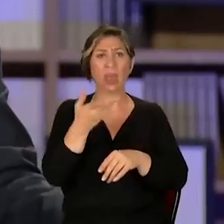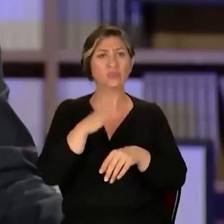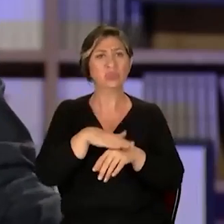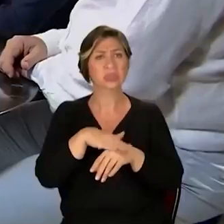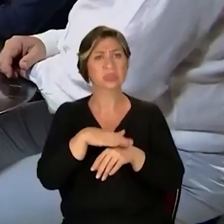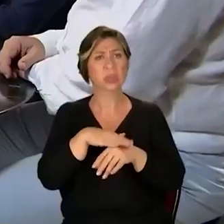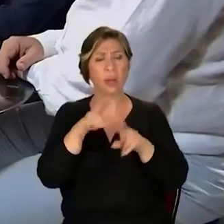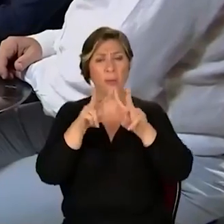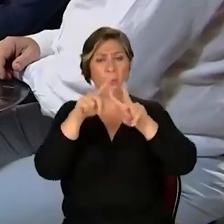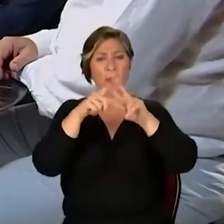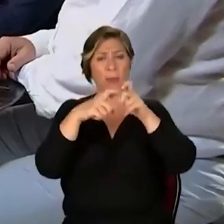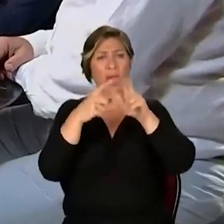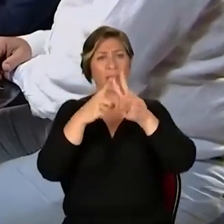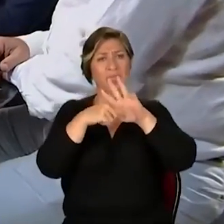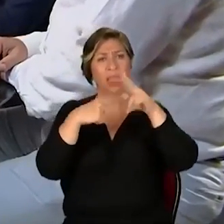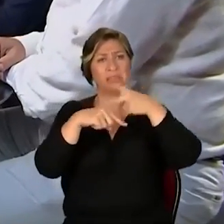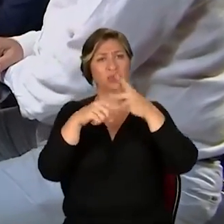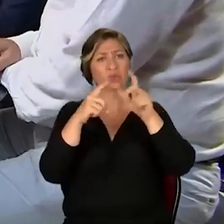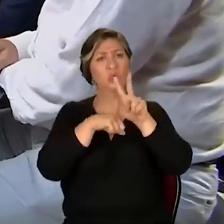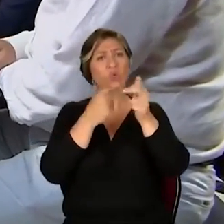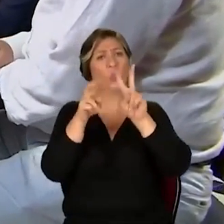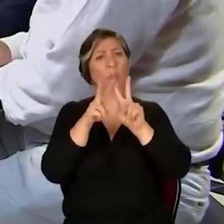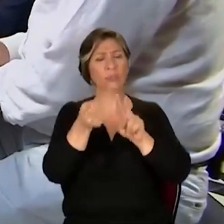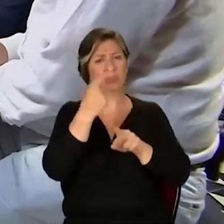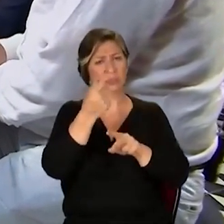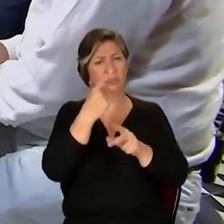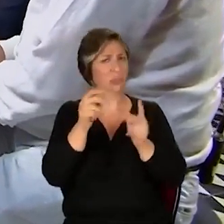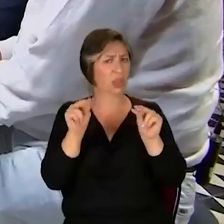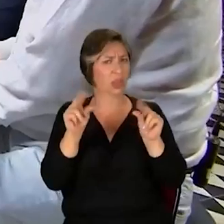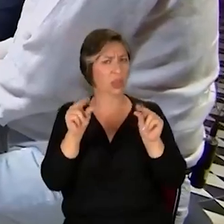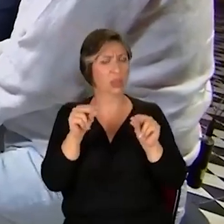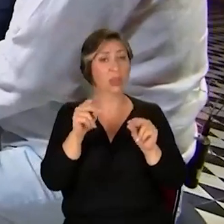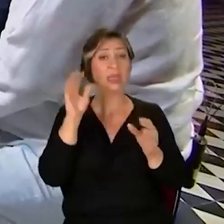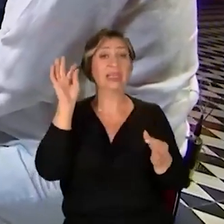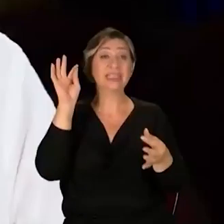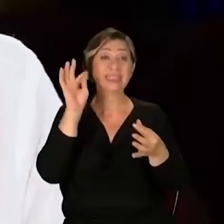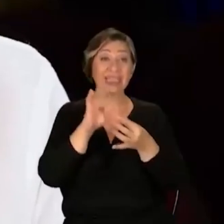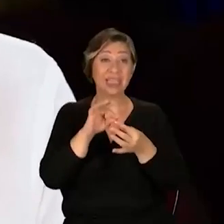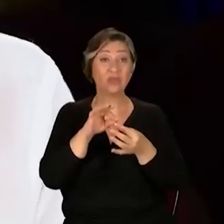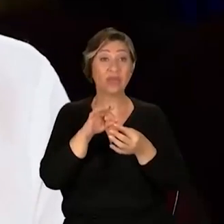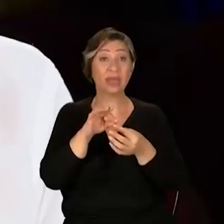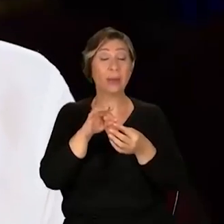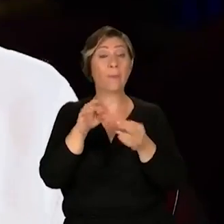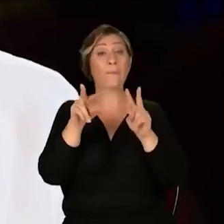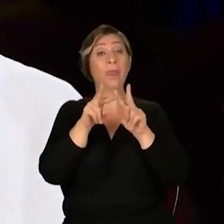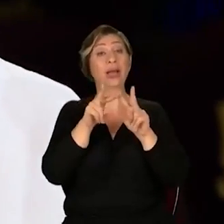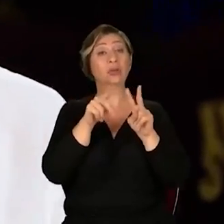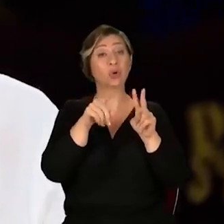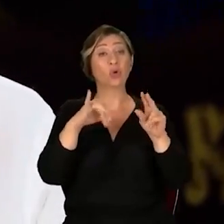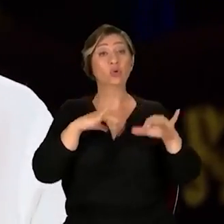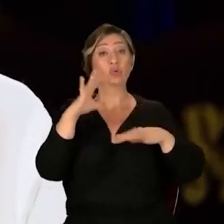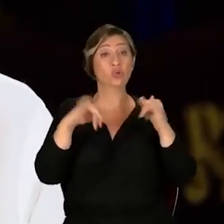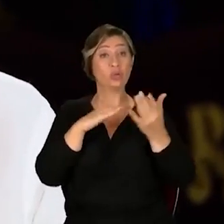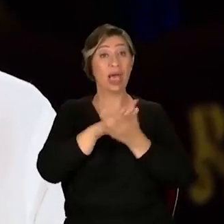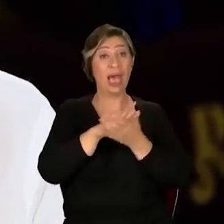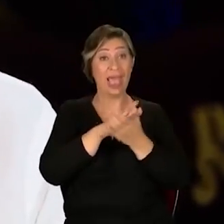yapacağız? Magnezyum alacaksın ya. Bitti. İşte yani bazen şimdi tesadüfler şey yapıyor. Magnezyum da huzursuz